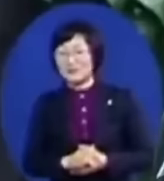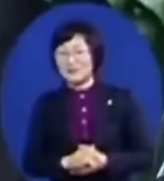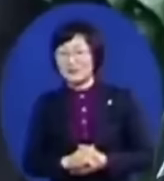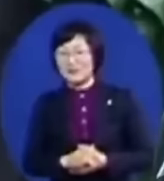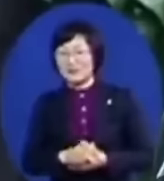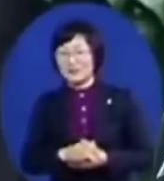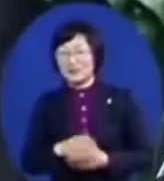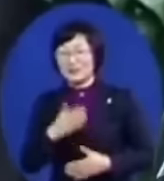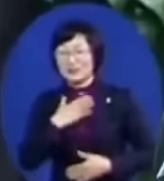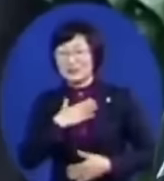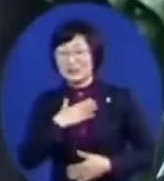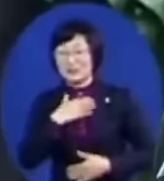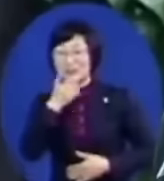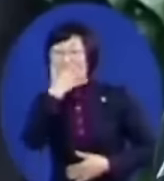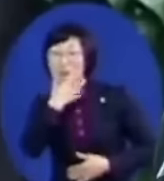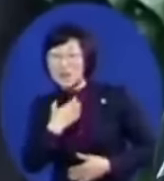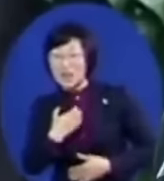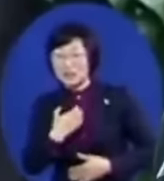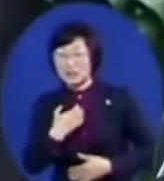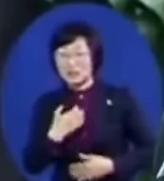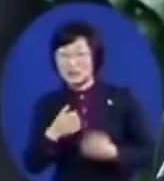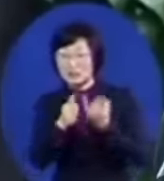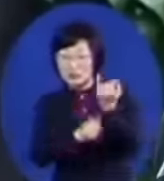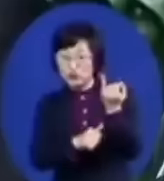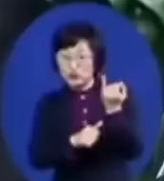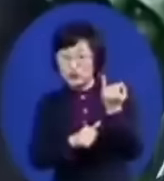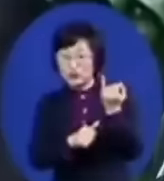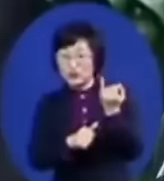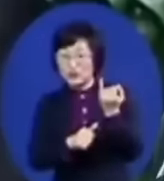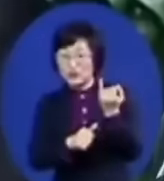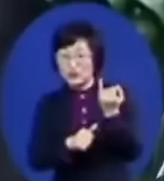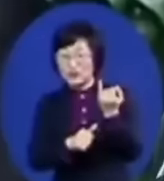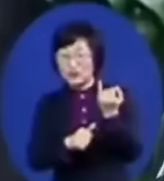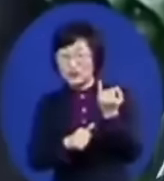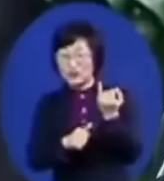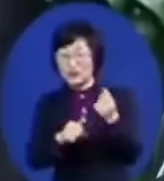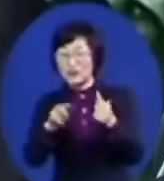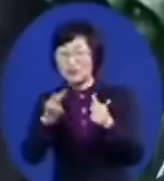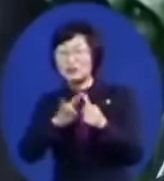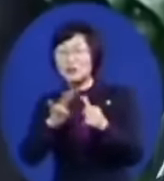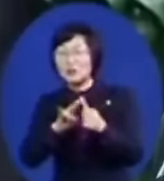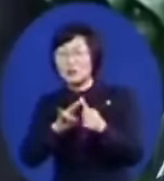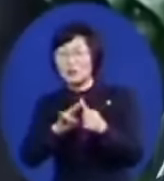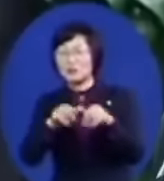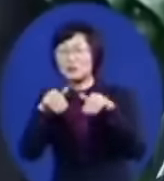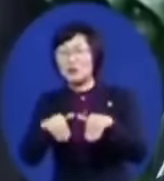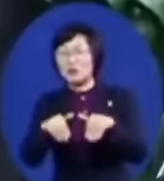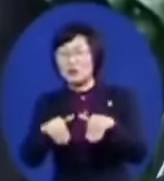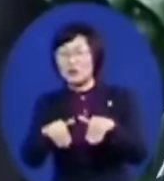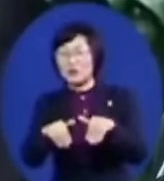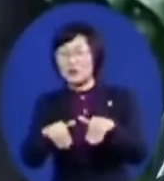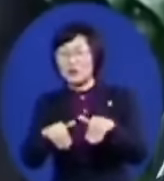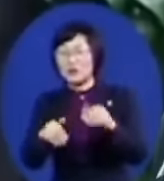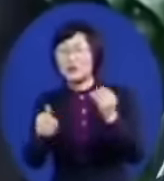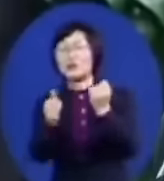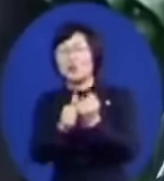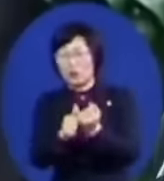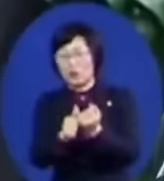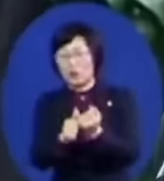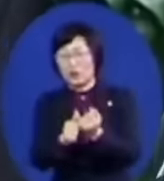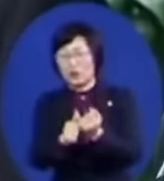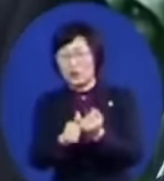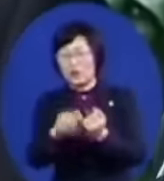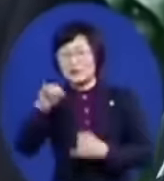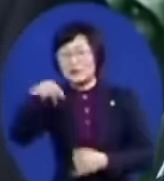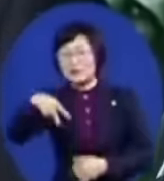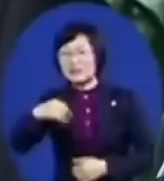자기 부인의 몸종을 마누라로 취해가지고서 이스마엘을 낳았습니다.